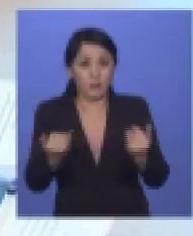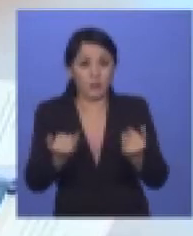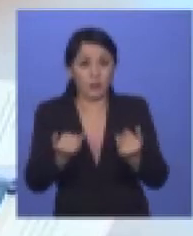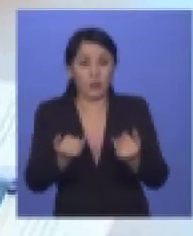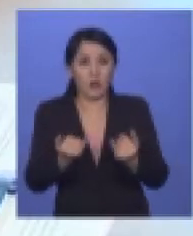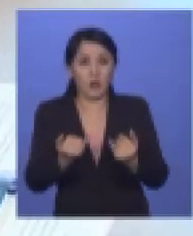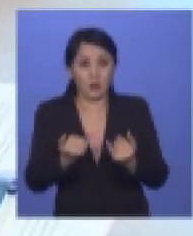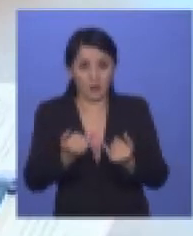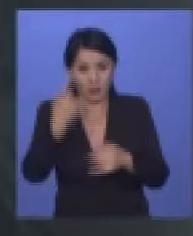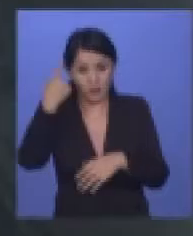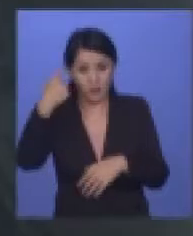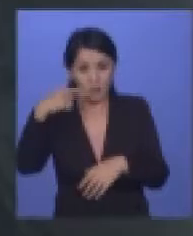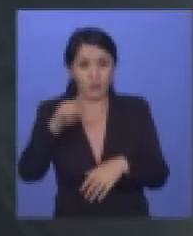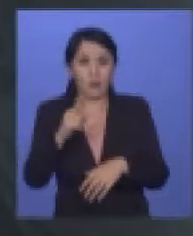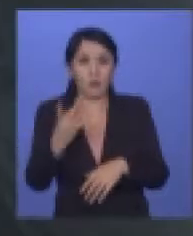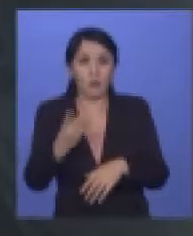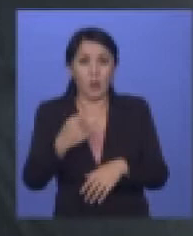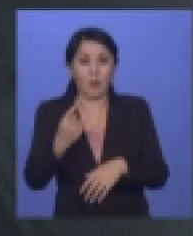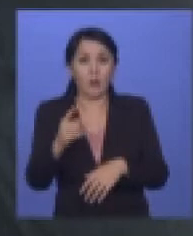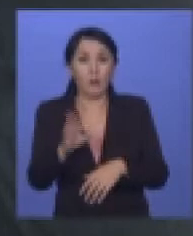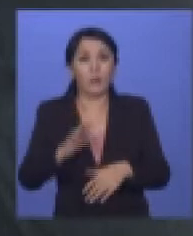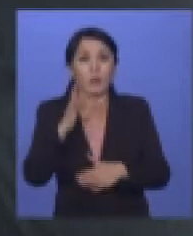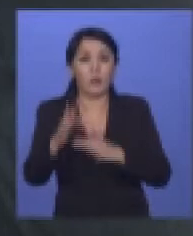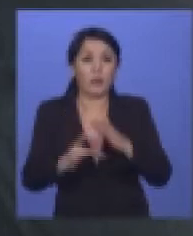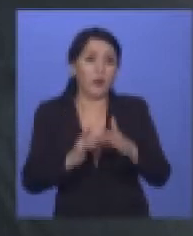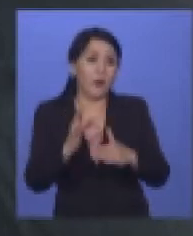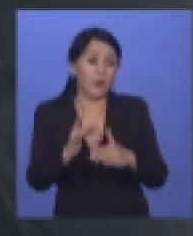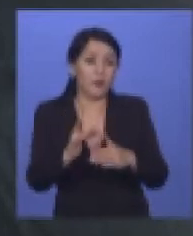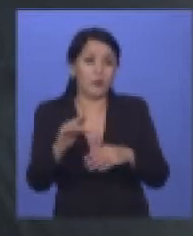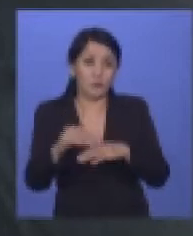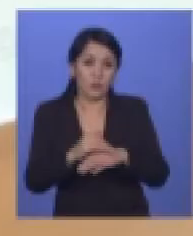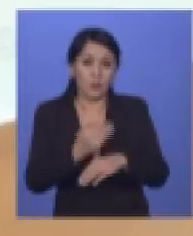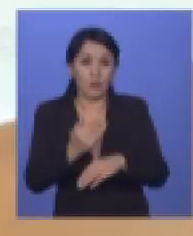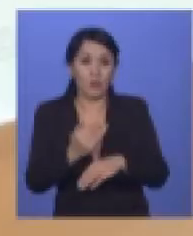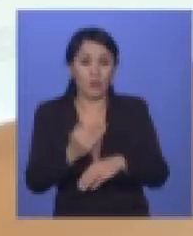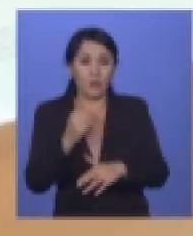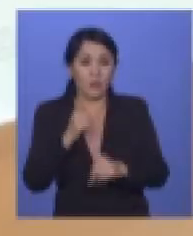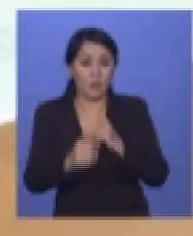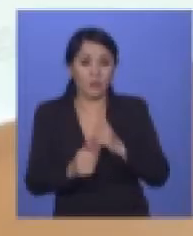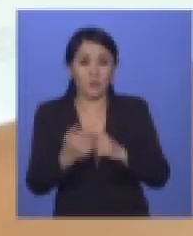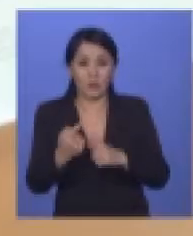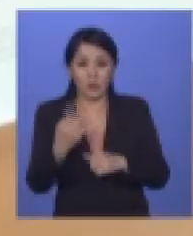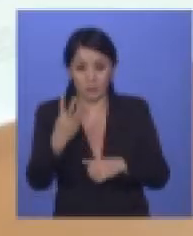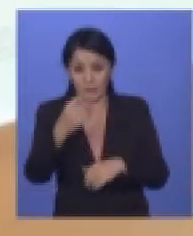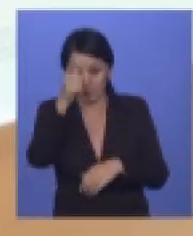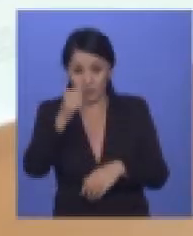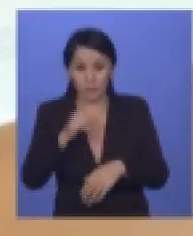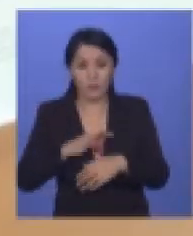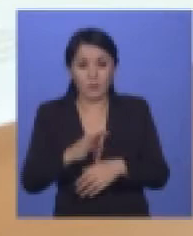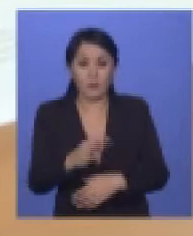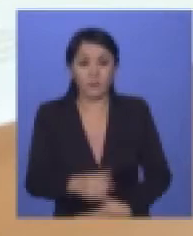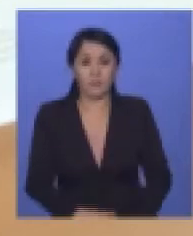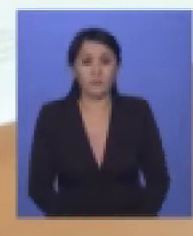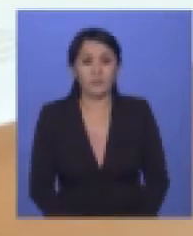мәселесі бойынша хабарласады. Айта кетейік, аталмыш жәрмеңке облыс орталығында халық игілігі үшін әр 90 сайын дәстүрлі түрде өткізіліп